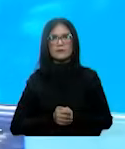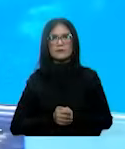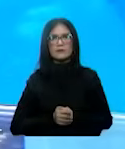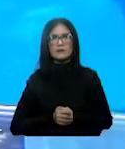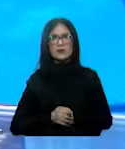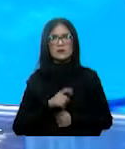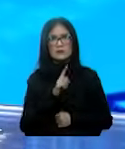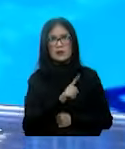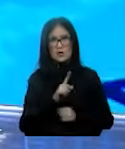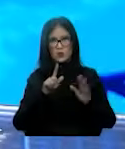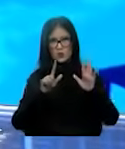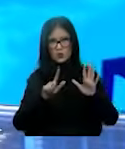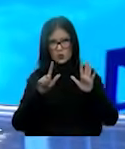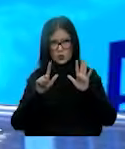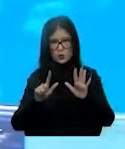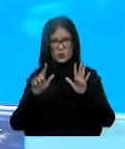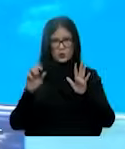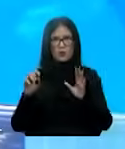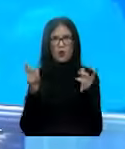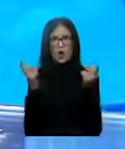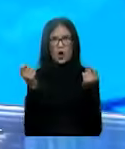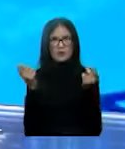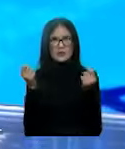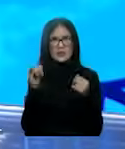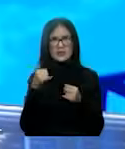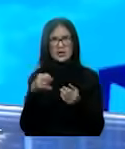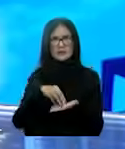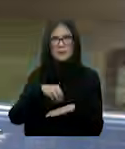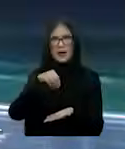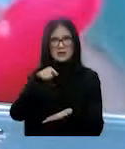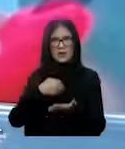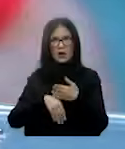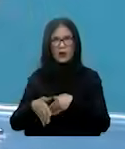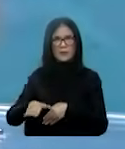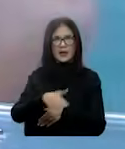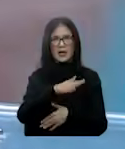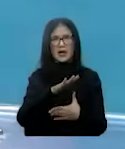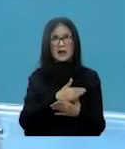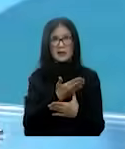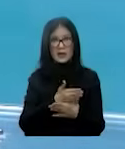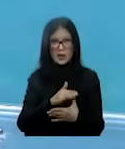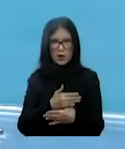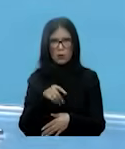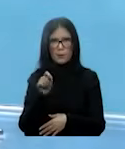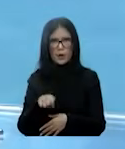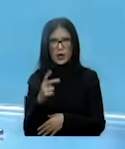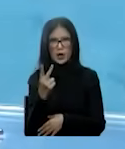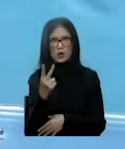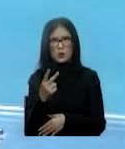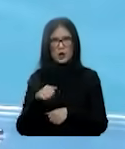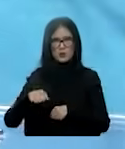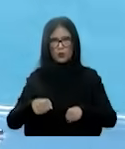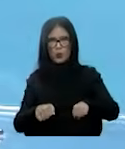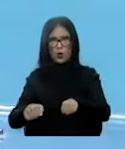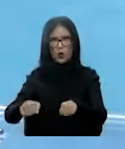Lebih dari 177.000 lobster jenis pasir berusaha diselundupkan melalui perairan Kepulauan Riau. Menggunakan dua speedboat,